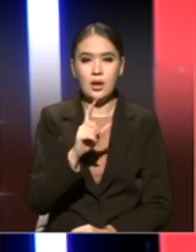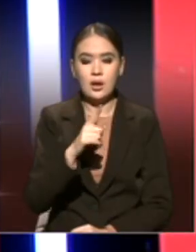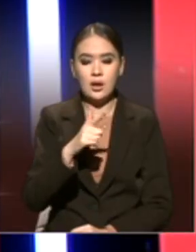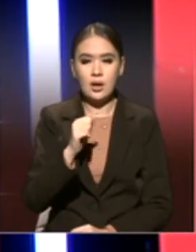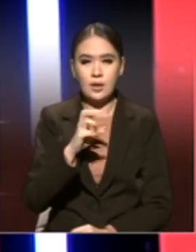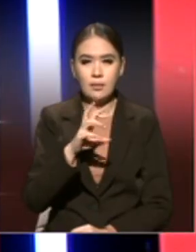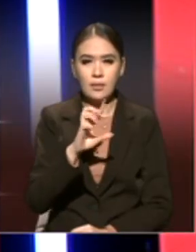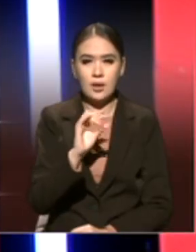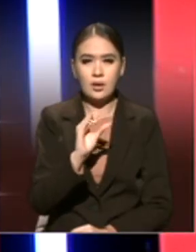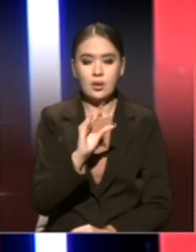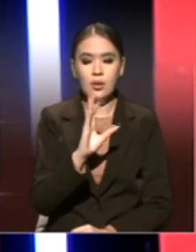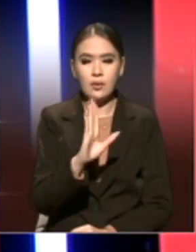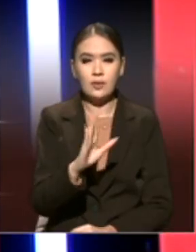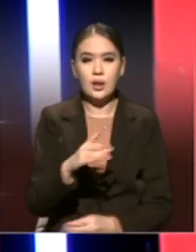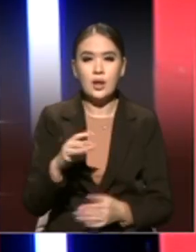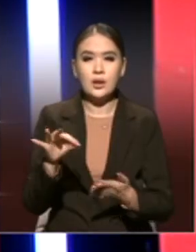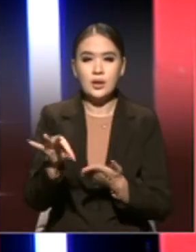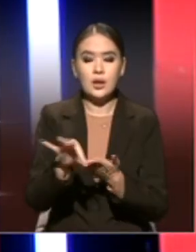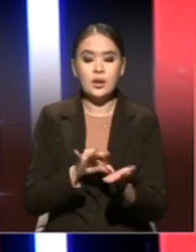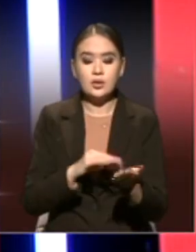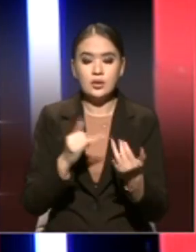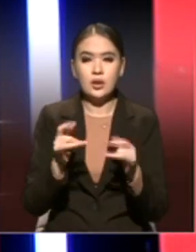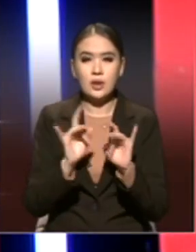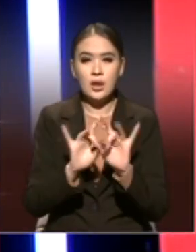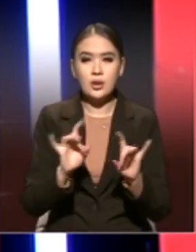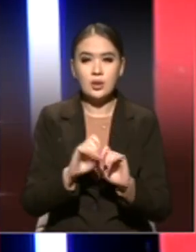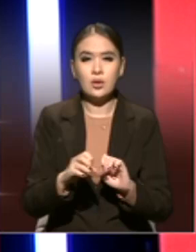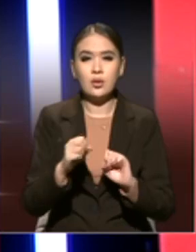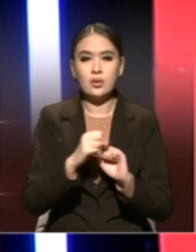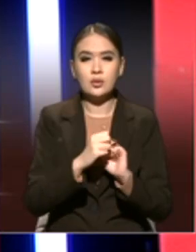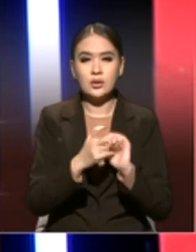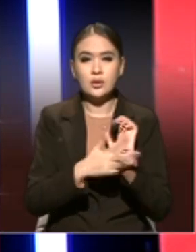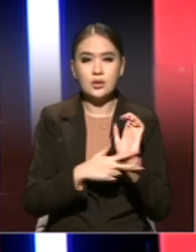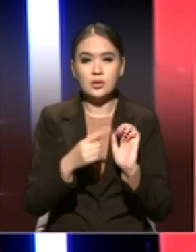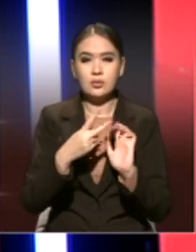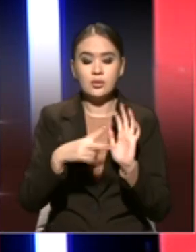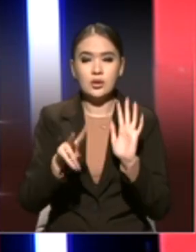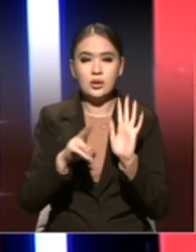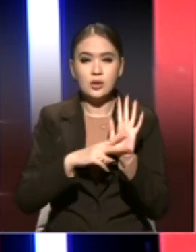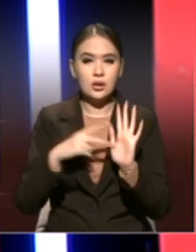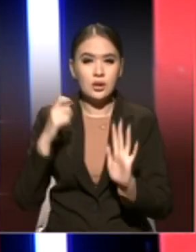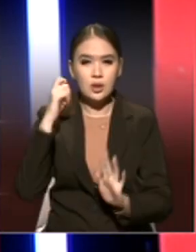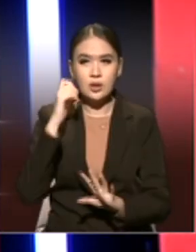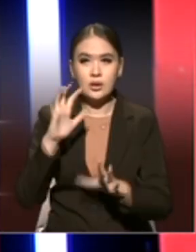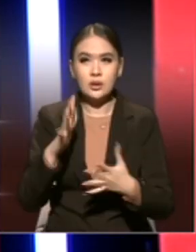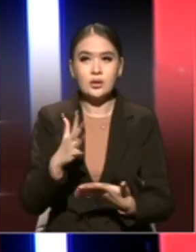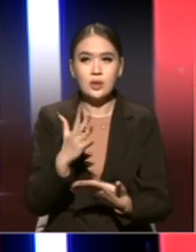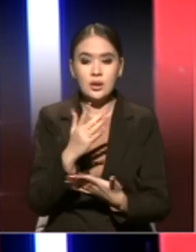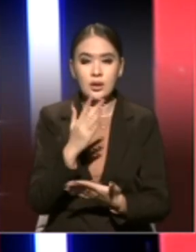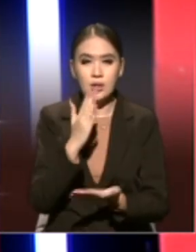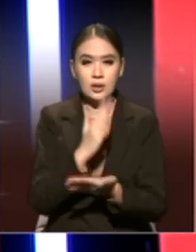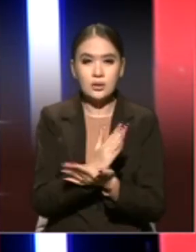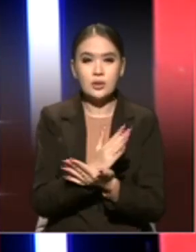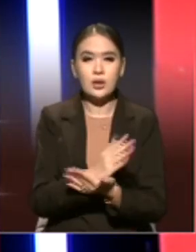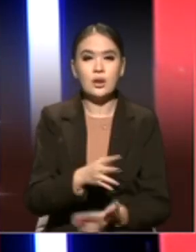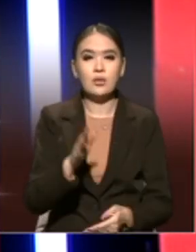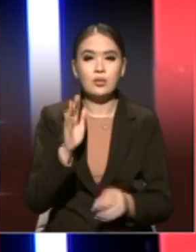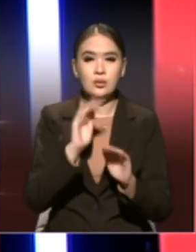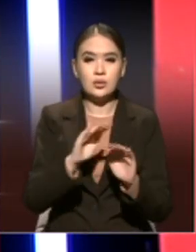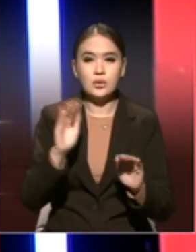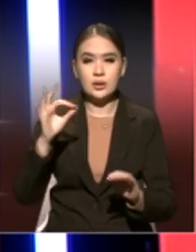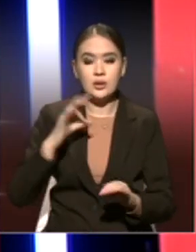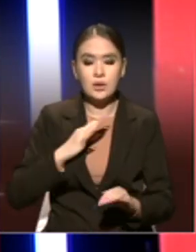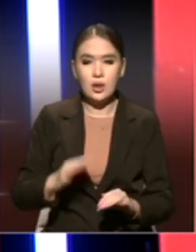Бірден көрерменімізге түсіндіріп өтейік. 18 бен 27 жас аралығындағы өздеріңіздің балаларыңыз болса, биыл әскерге шақырып қалуы мүмкін.